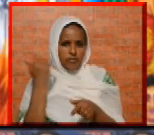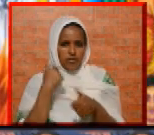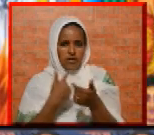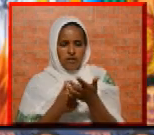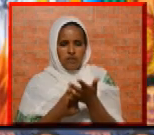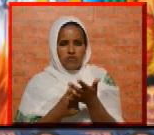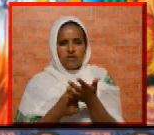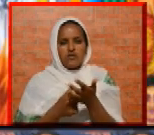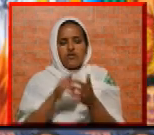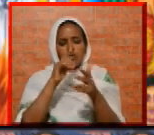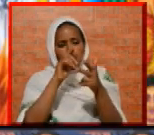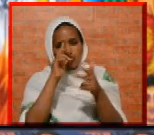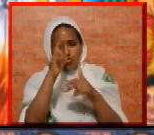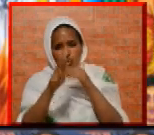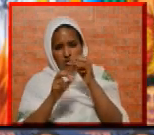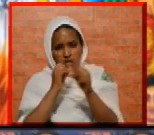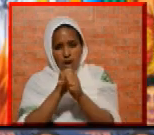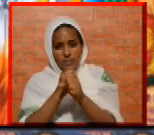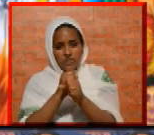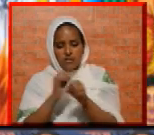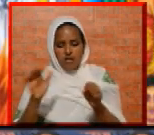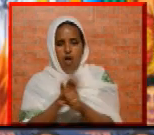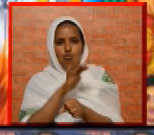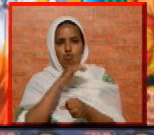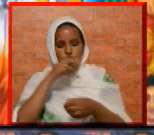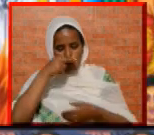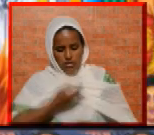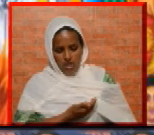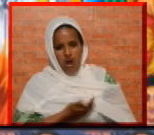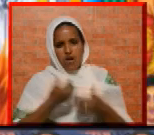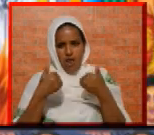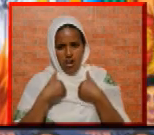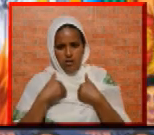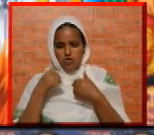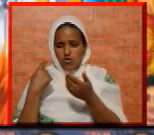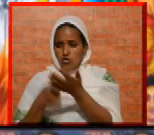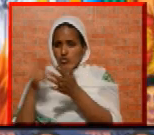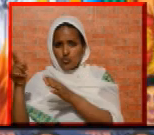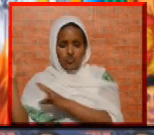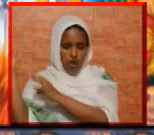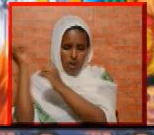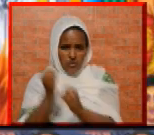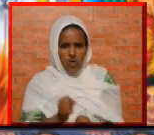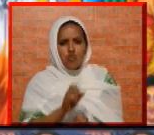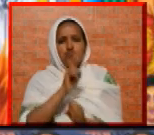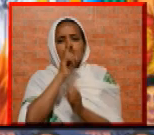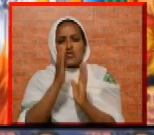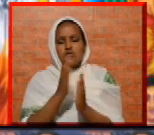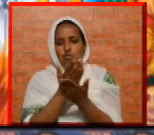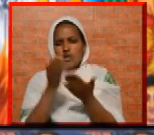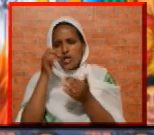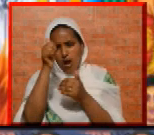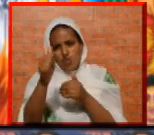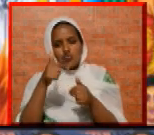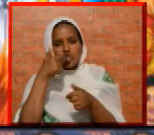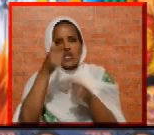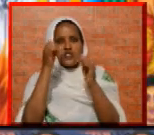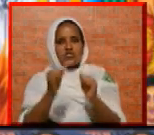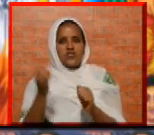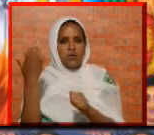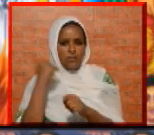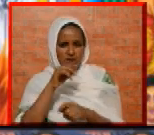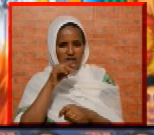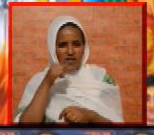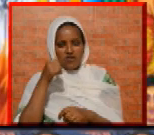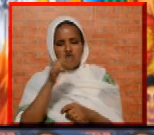ልዩ ነገር ነው ሶስት አመት ያልሞላው ህፃን አለኝ እሱን ላምጣውና እውነተኛውን ነገር እሱ ሊነግር ይችላል